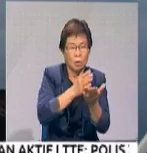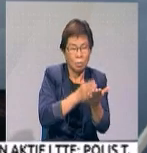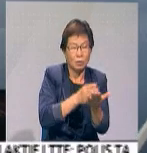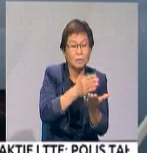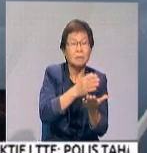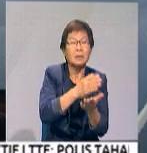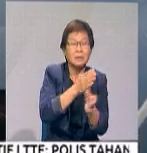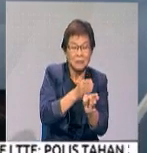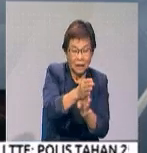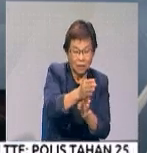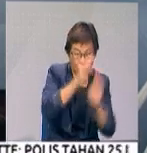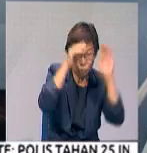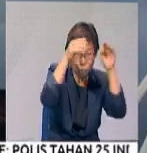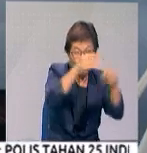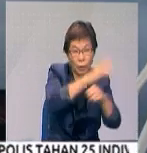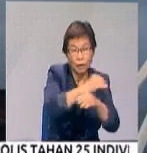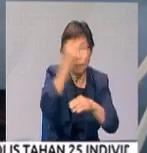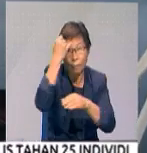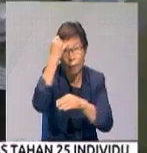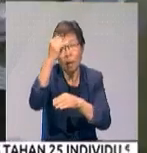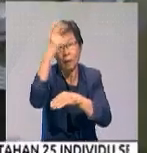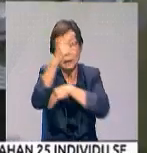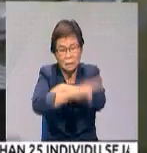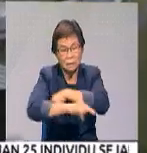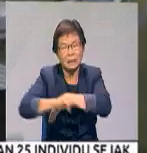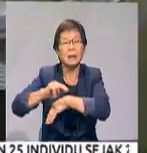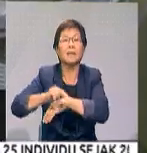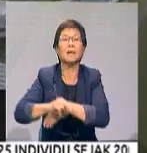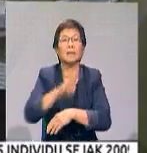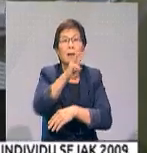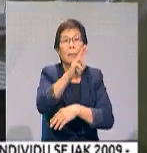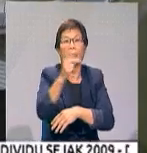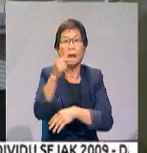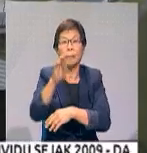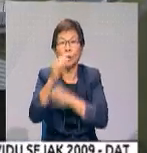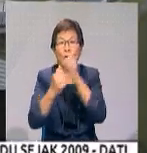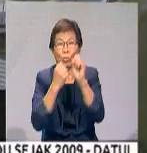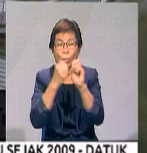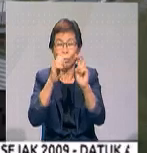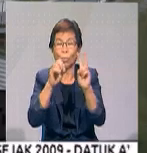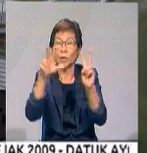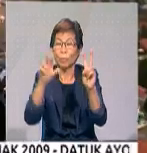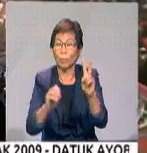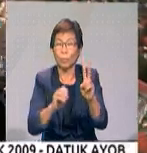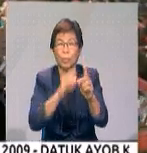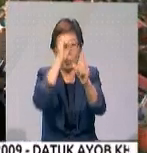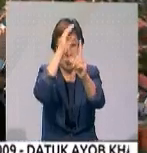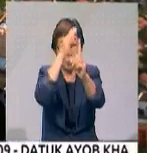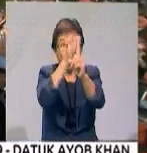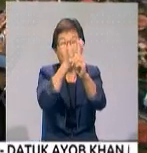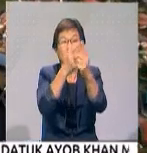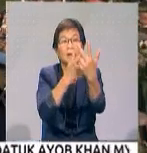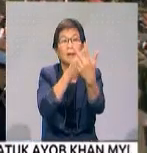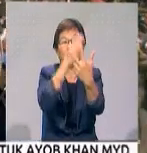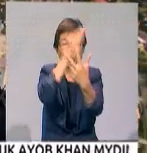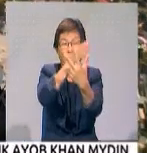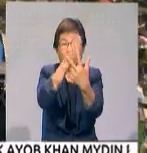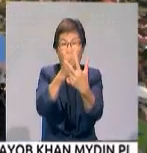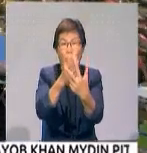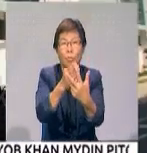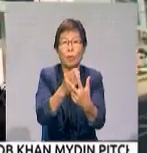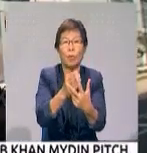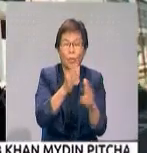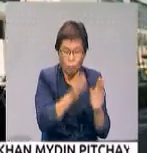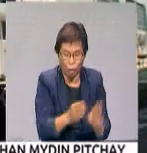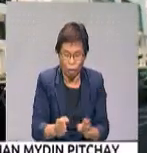dengan mengambil kira pandangan kerajaan negeri. WKB 2030 menyasarkan tiga objektif utama iaitu menstruktur